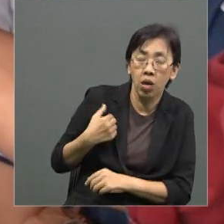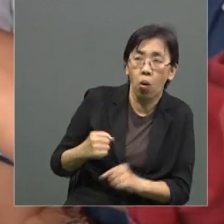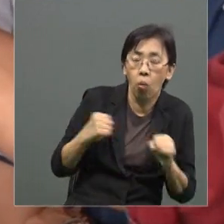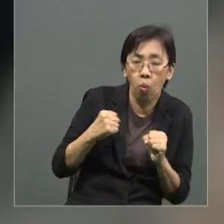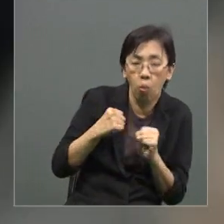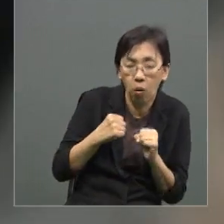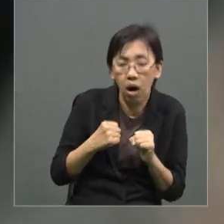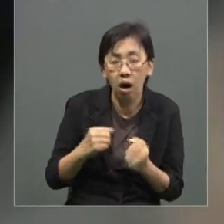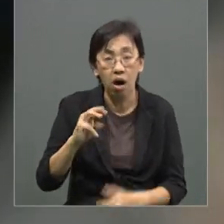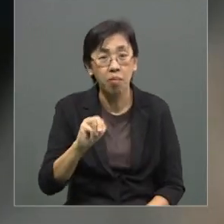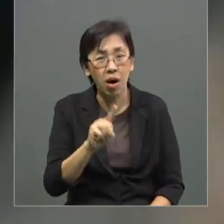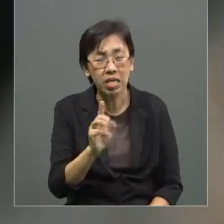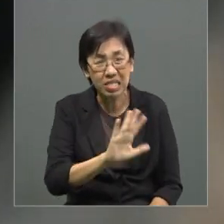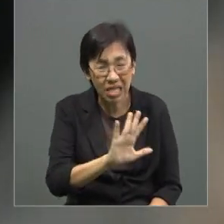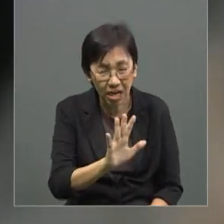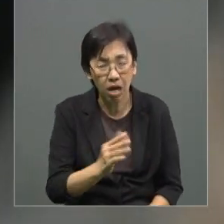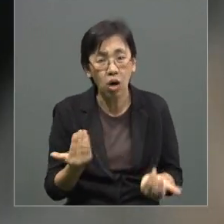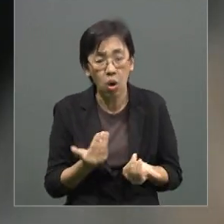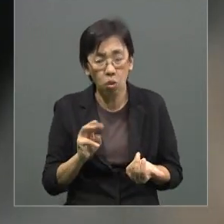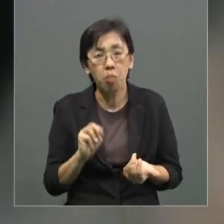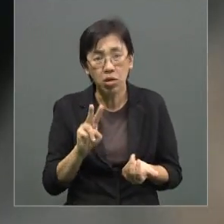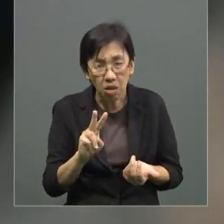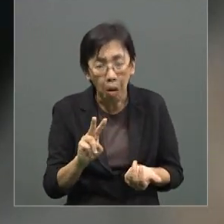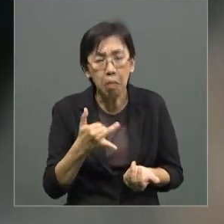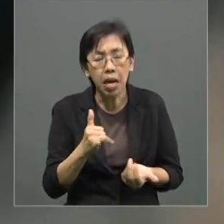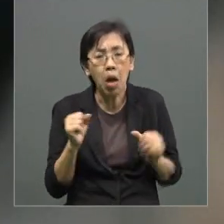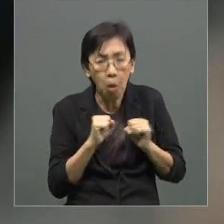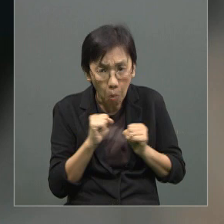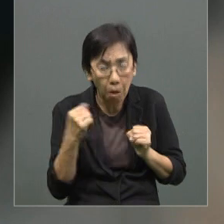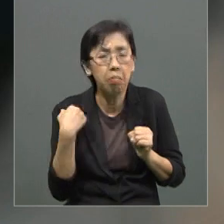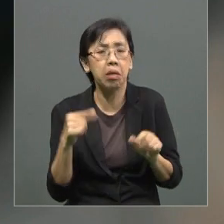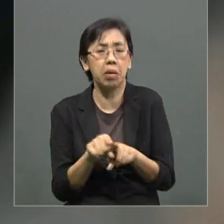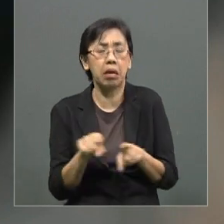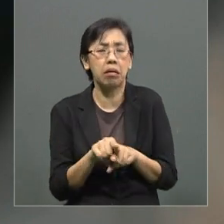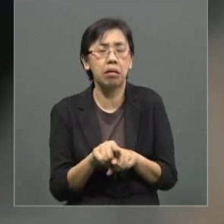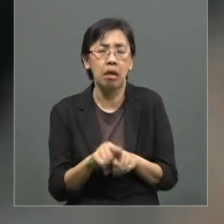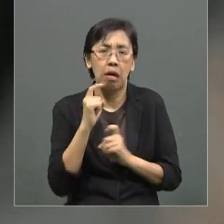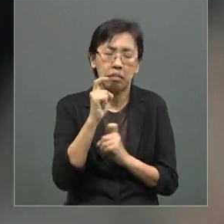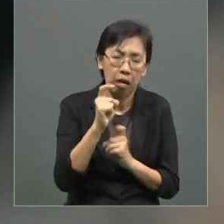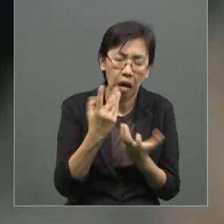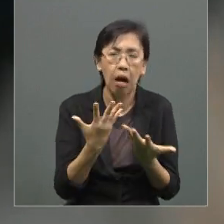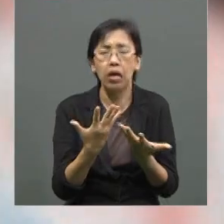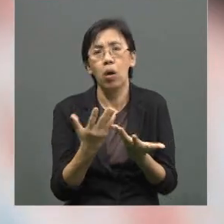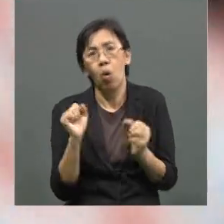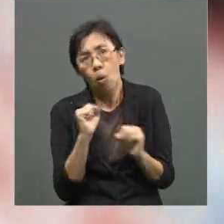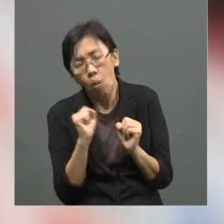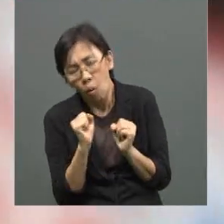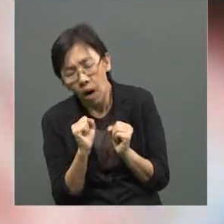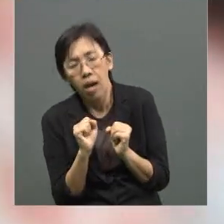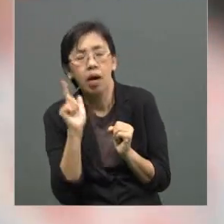ไม่ใช่แค่น้องม.1 แล้วนะตัวลูกเขาเองที่ม.2 เนี่ยก็กลัวเหมือนกันว่าจะมีความไม่ปลอดภัยลองฟังเสียงคุณ